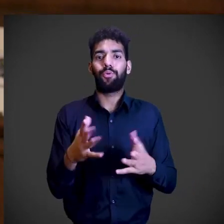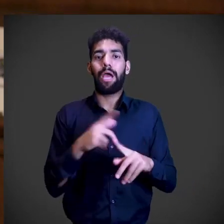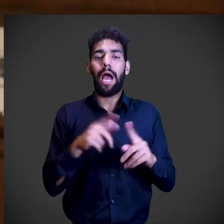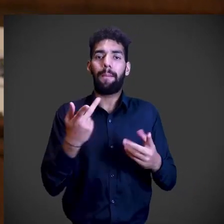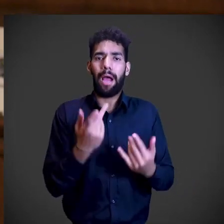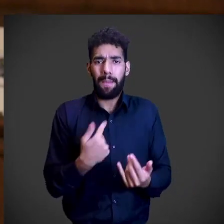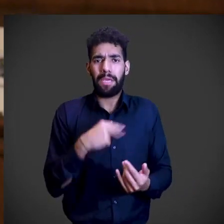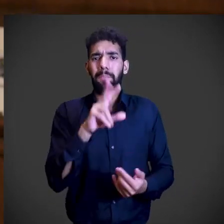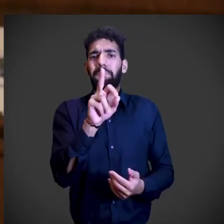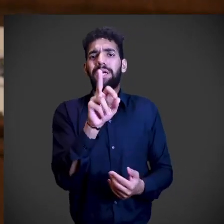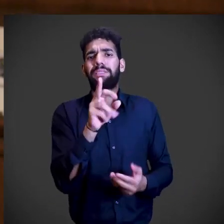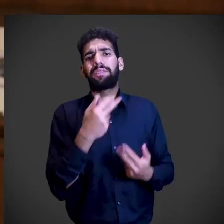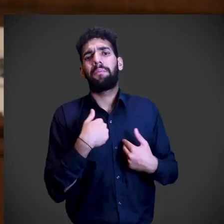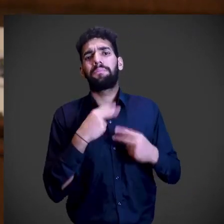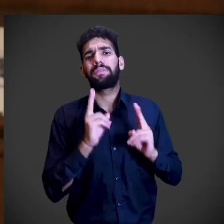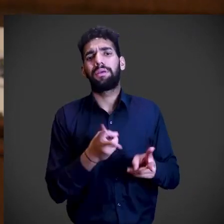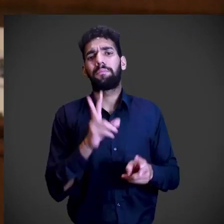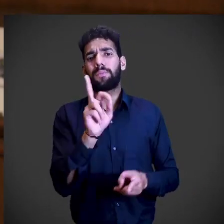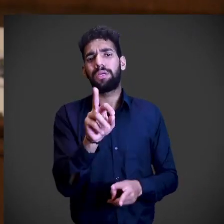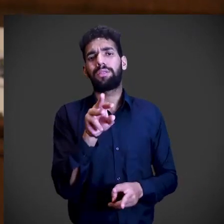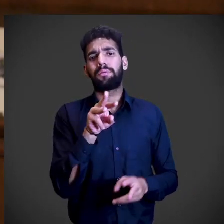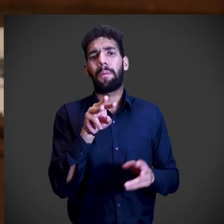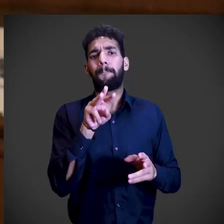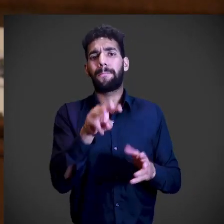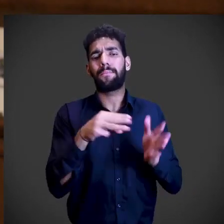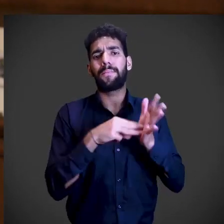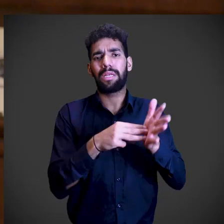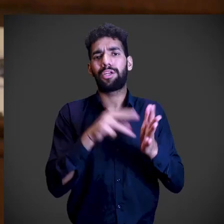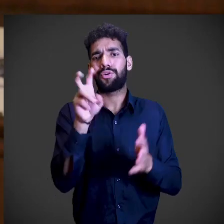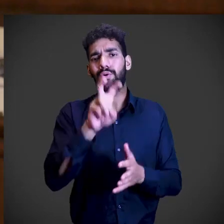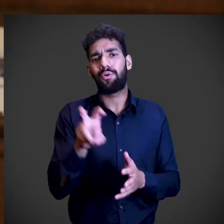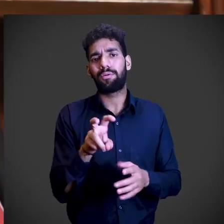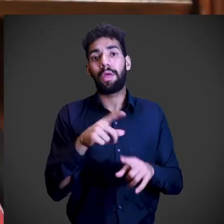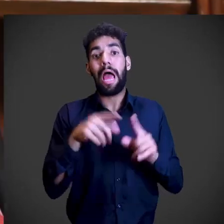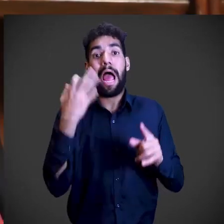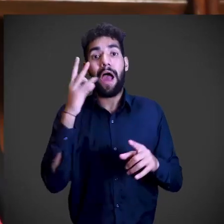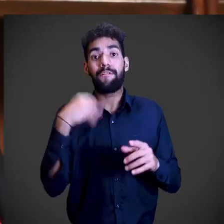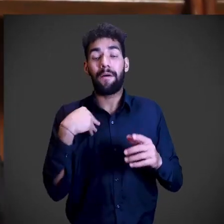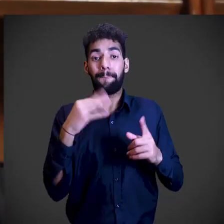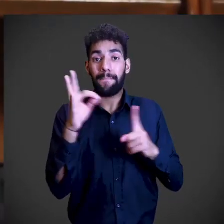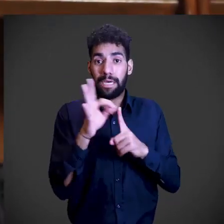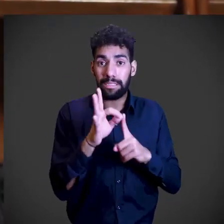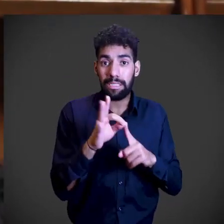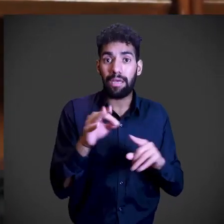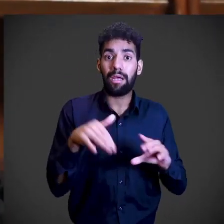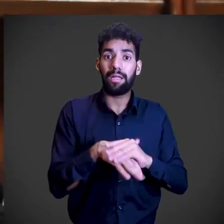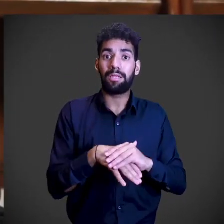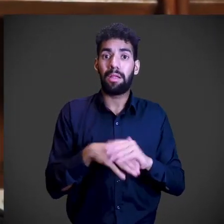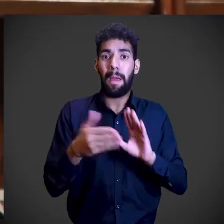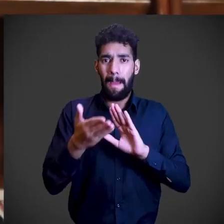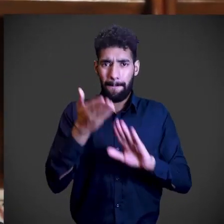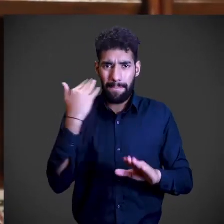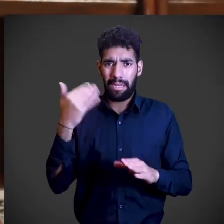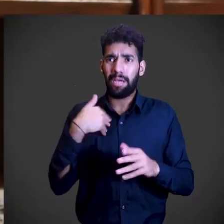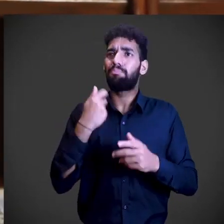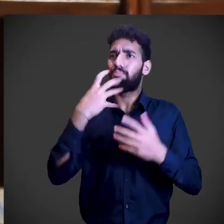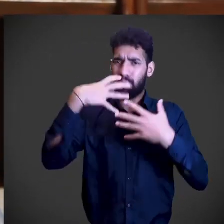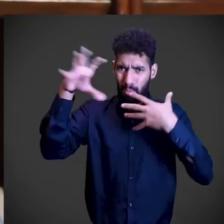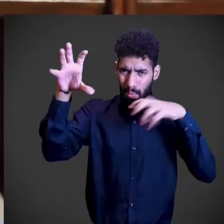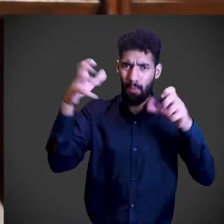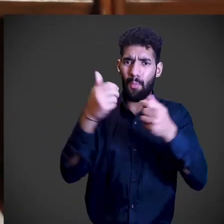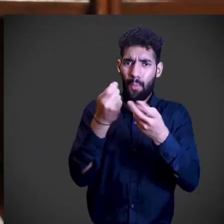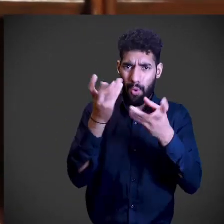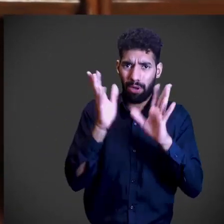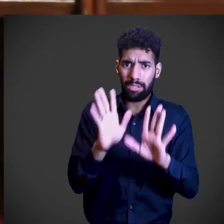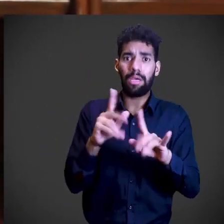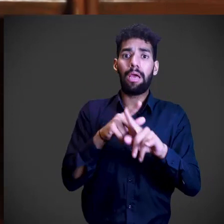पे। अगर आप सोचें कि पाकिस्तान थोड़ा जैसा ओपन अप करता है इकॉनमी ज़रा पहले से, जिस तरह साथ साथ बाकी कंट्रीज़ गए, तो इस वक्त